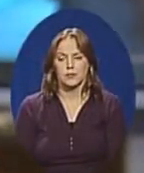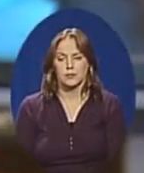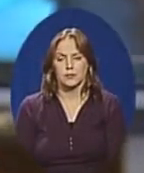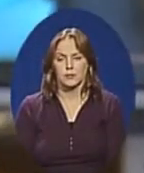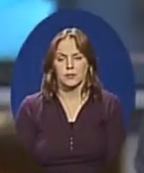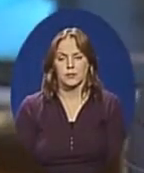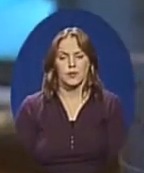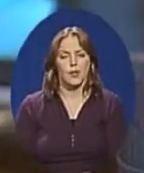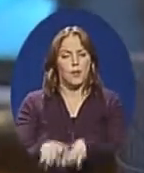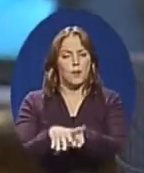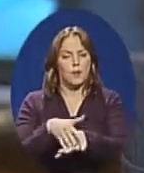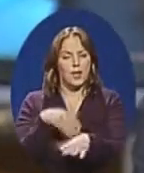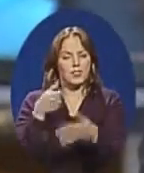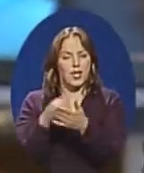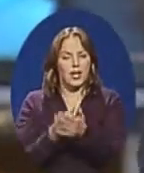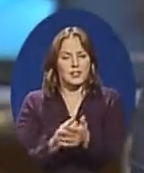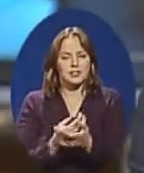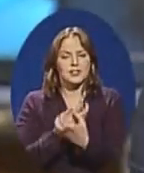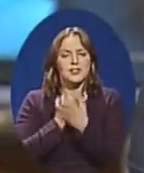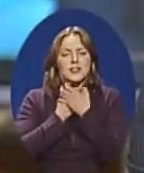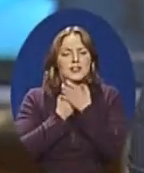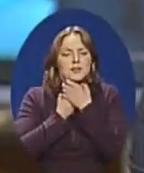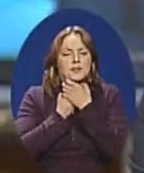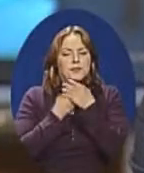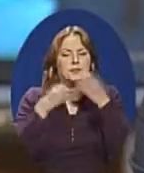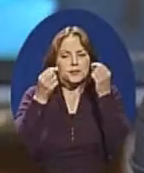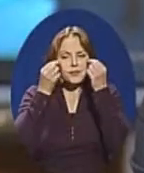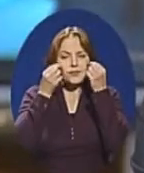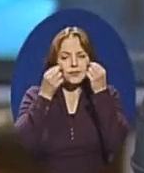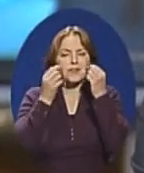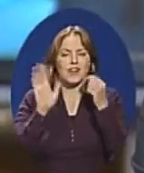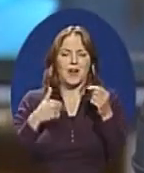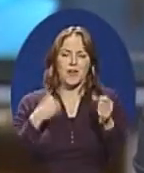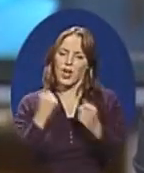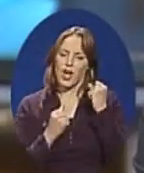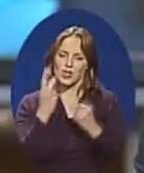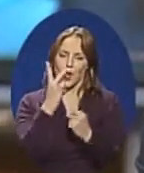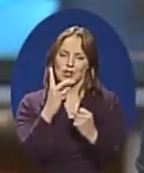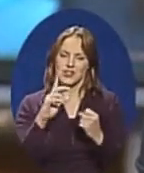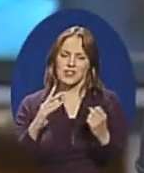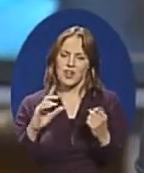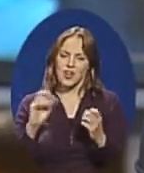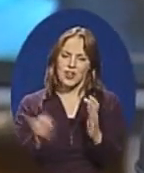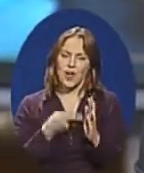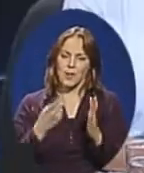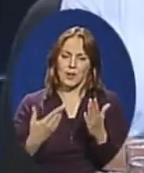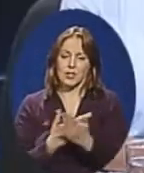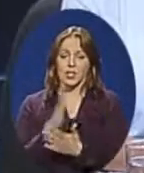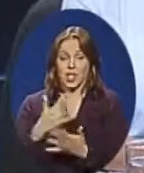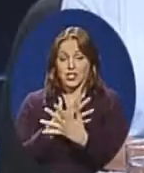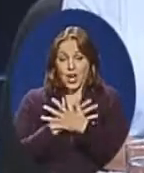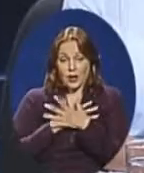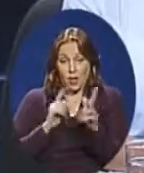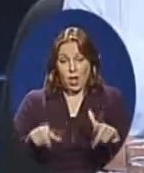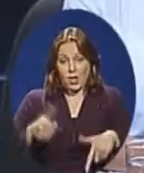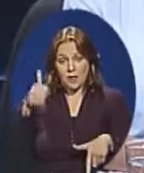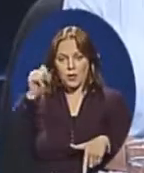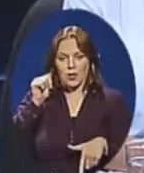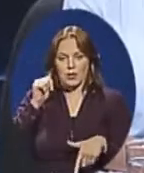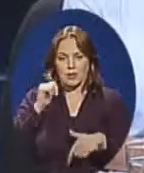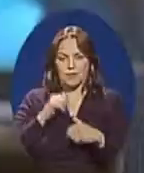קולות וזיר. מרגש עד כדי שזה חונק את הגרון בכלל. גם לי קשה לראות, זה כל פעם מחדש. יש ירון געגוע על החיים שהיו לכם